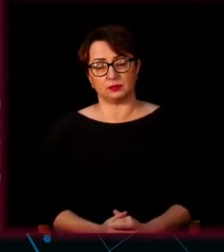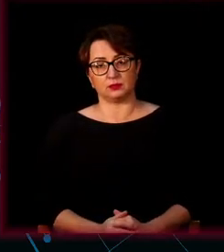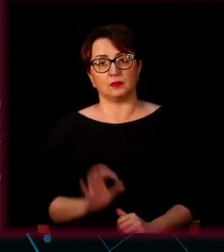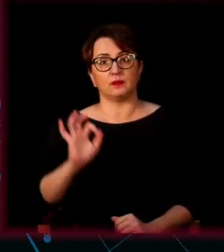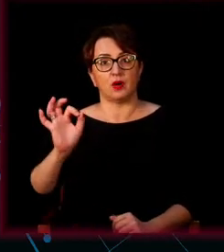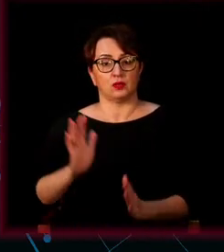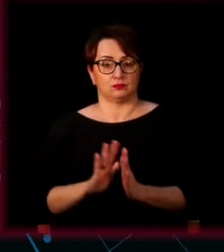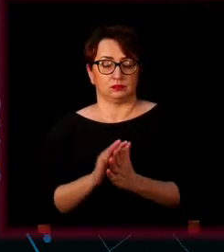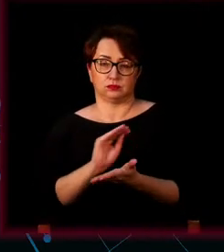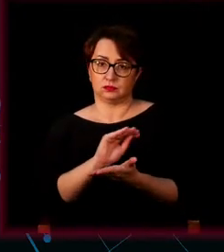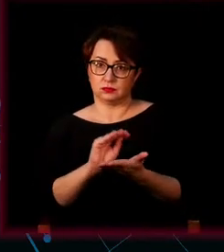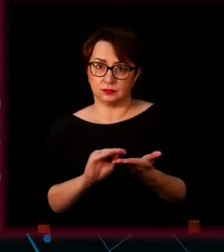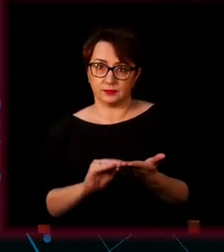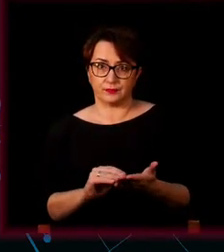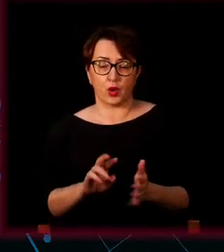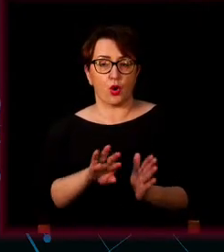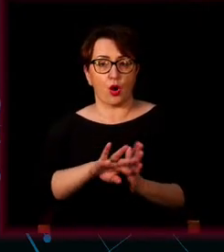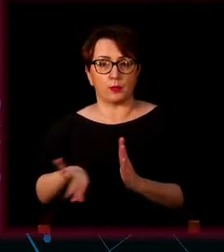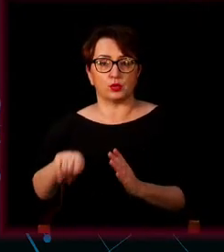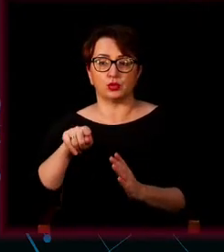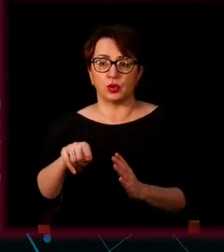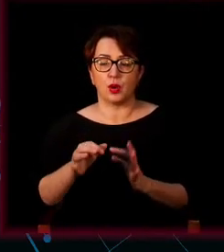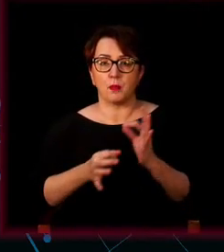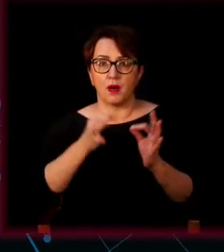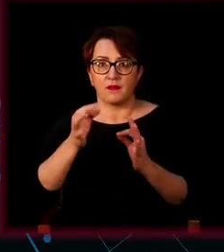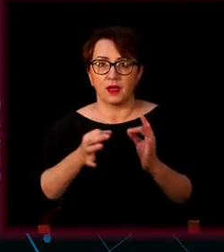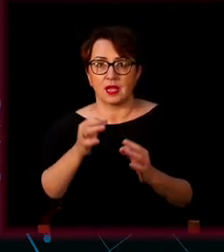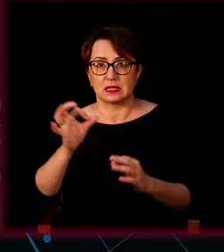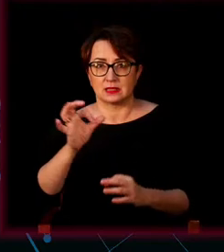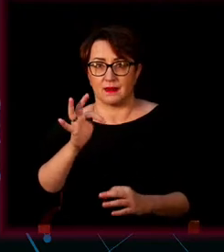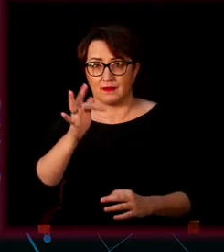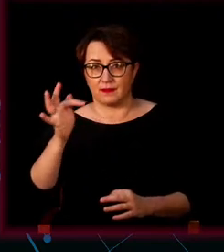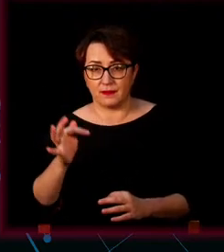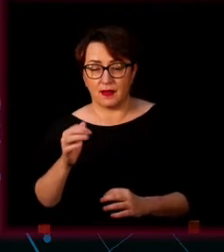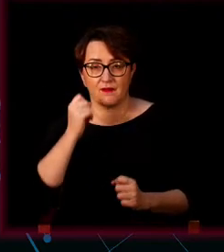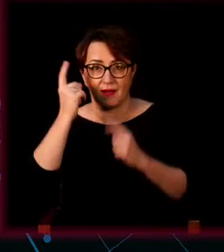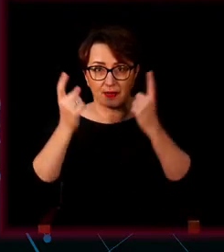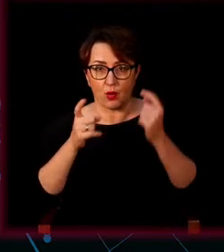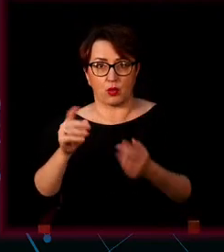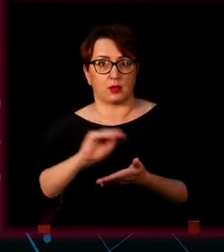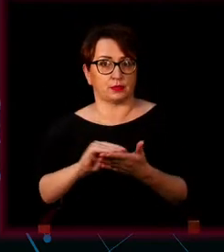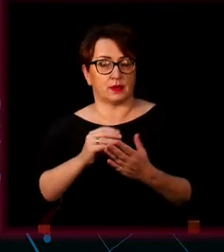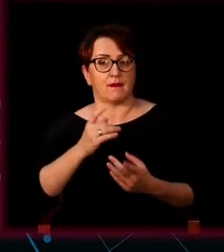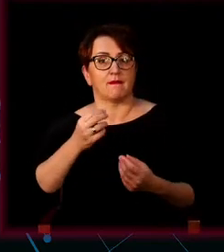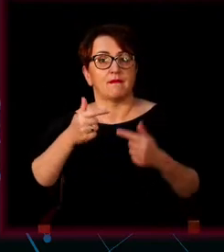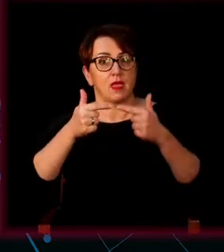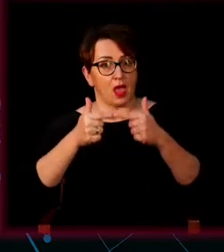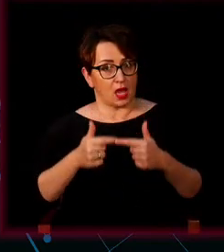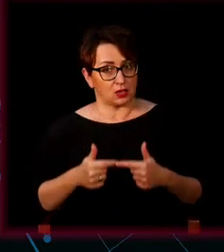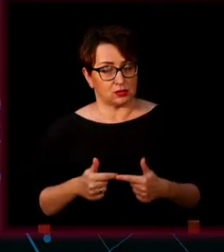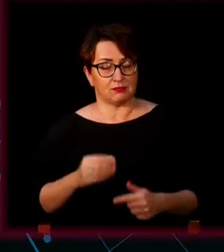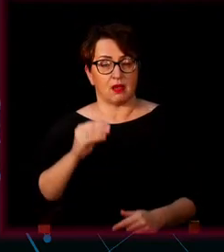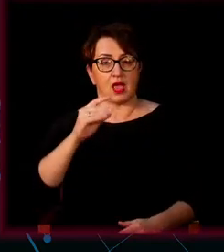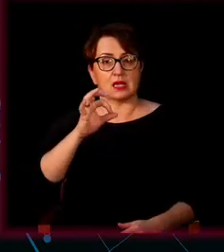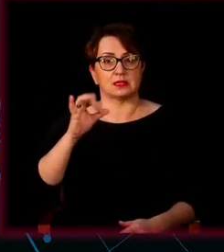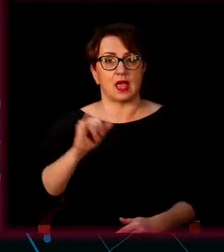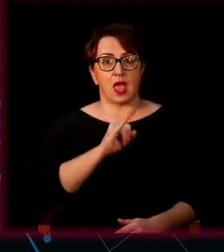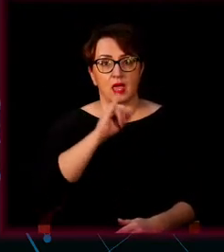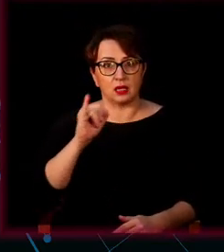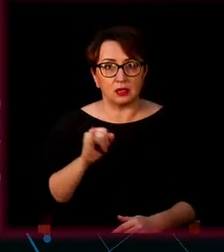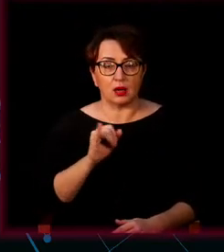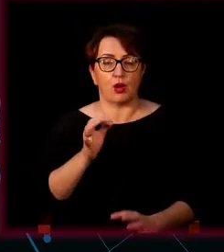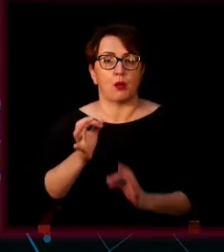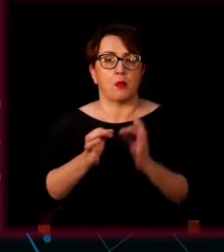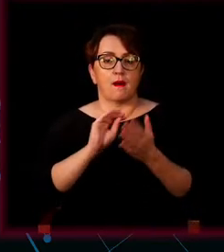Jej twórczość, oprócz właśnie powieści science fiction, powieści fantasy, pisała też wiersze, eseje, powieści dla dzieci, dla